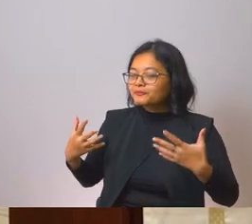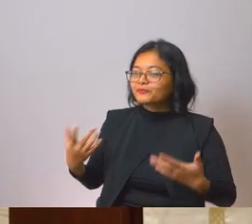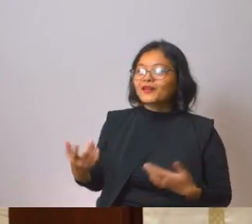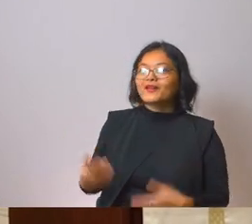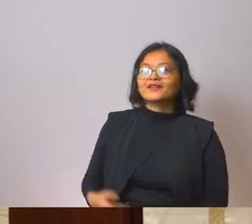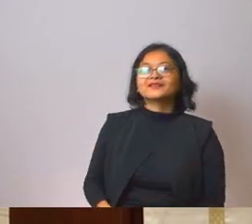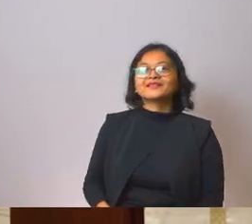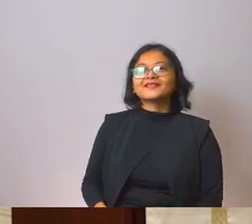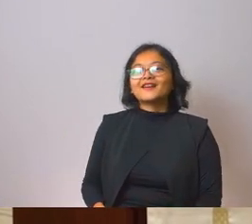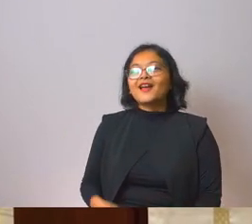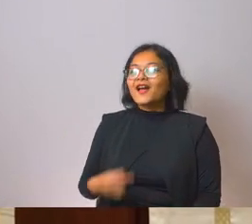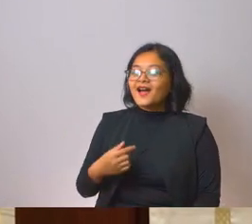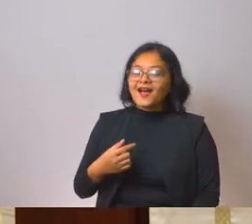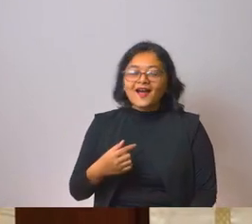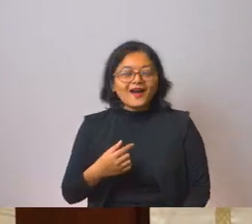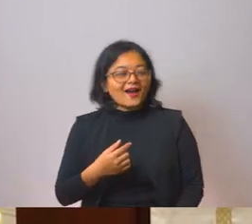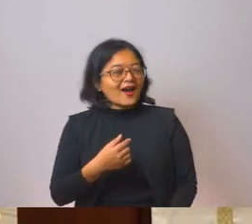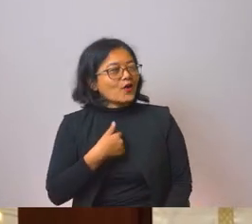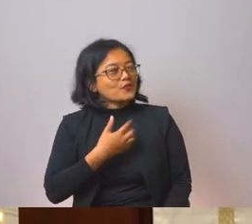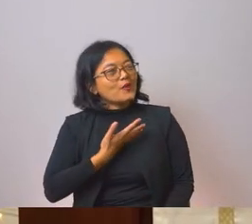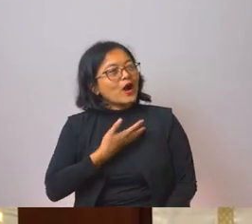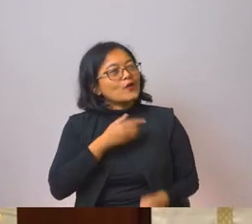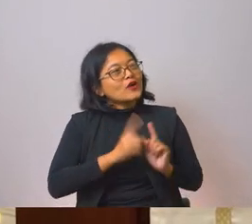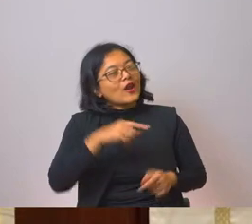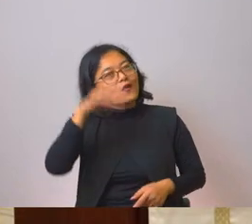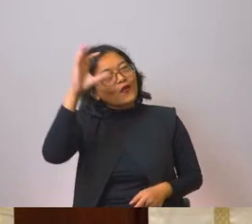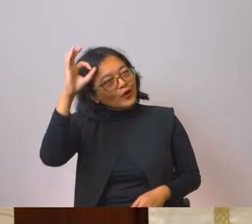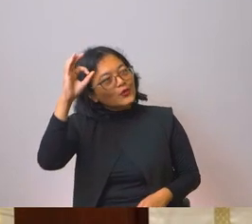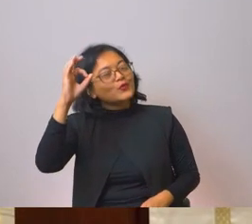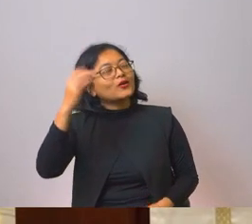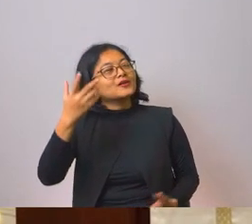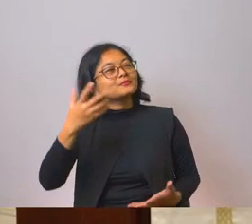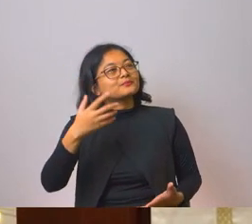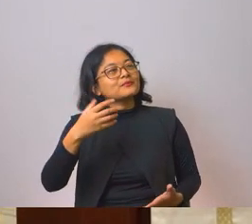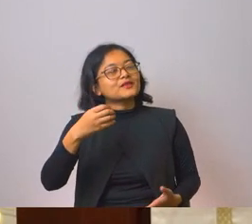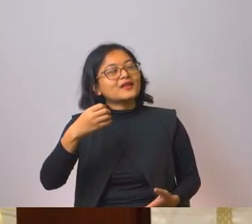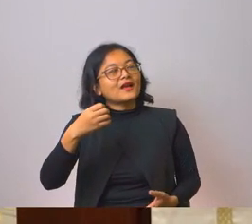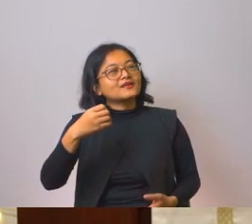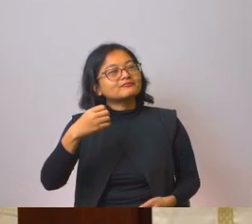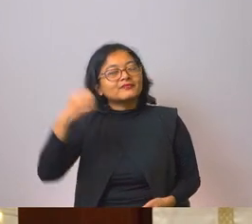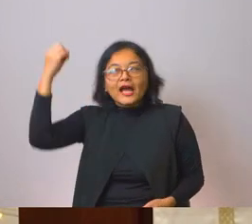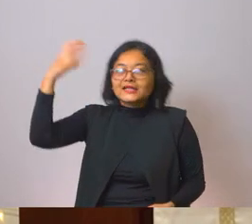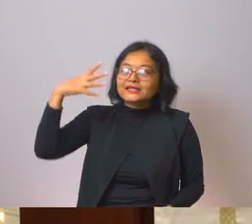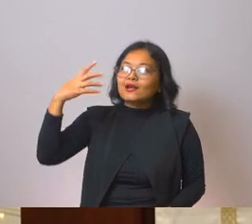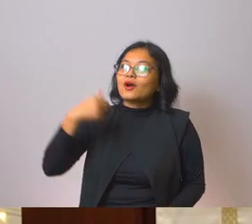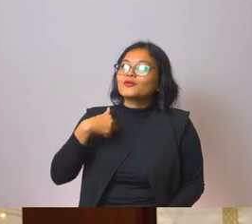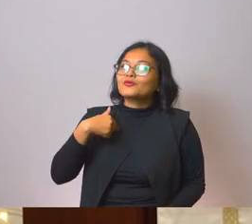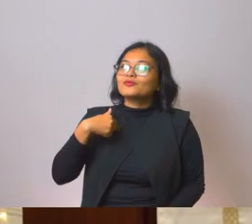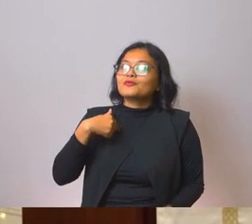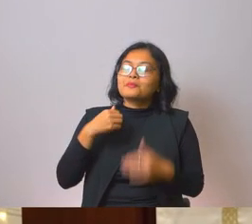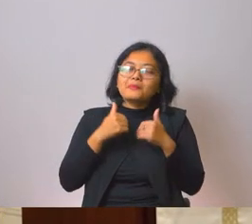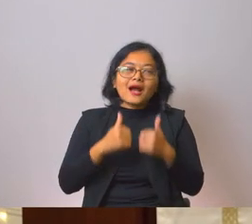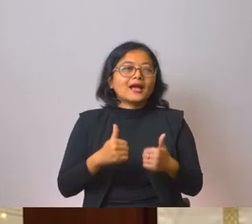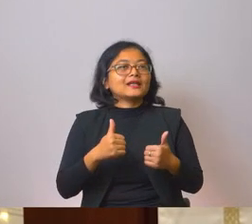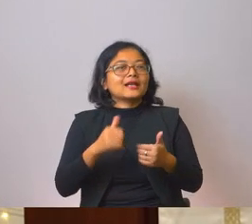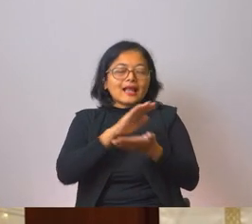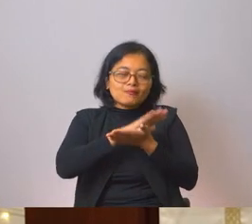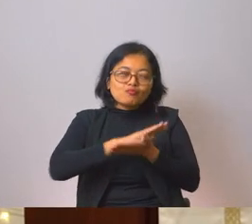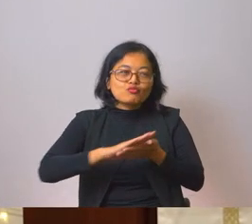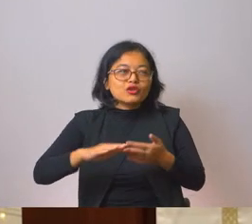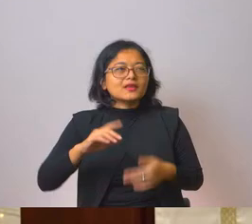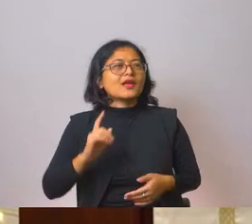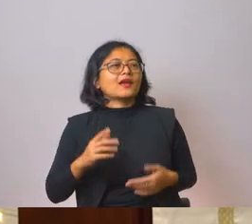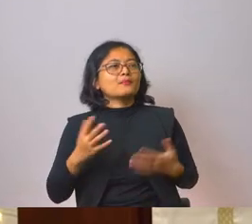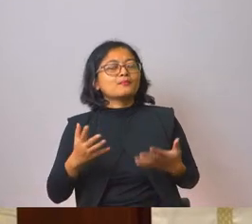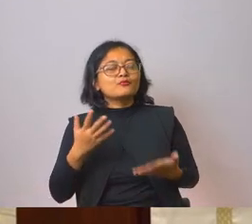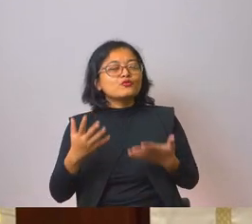Coba ibu. Cara negur lembutnya gimana? Boas? Gitu atau? Boas main gamenya